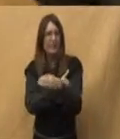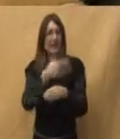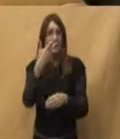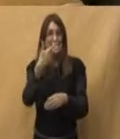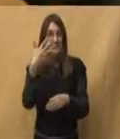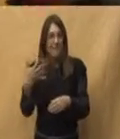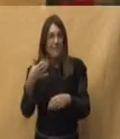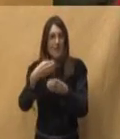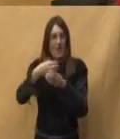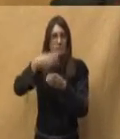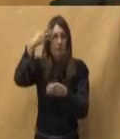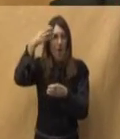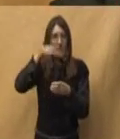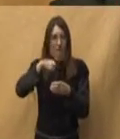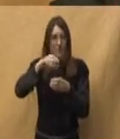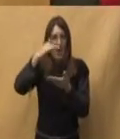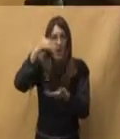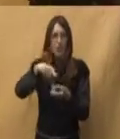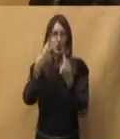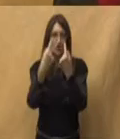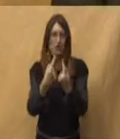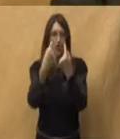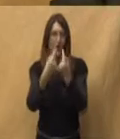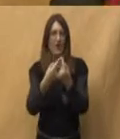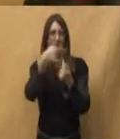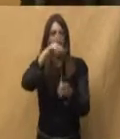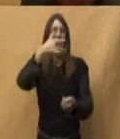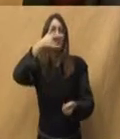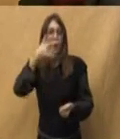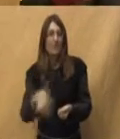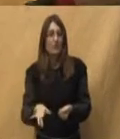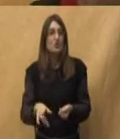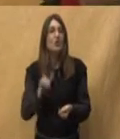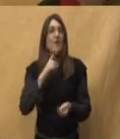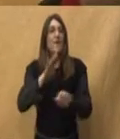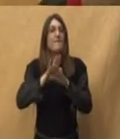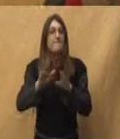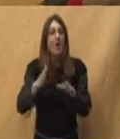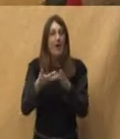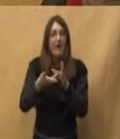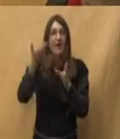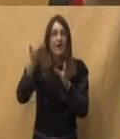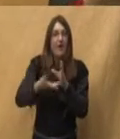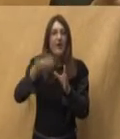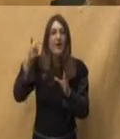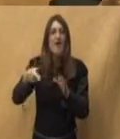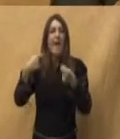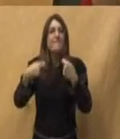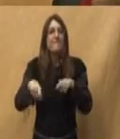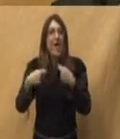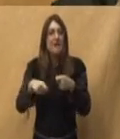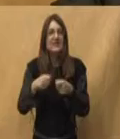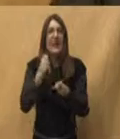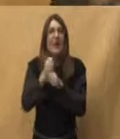stupnjeva, boce sa tim napicima stoje negdje na vrućini, onda polako lika, ta plastika lika